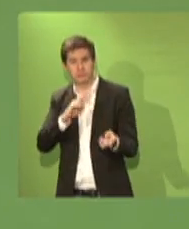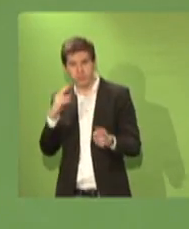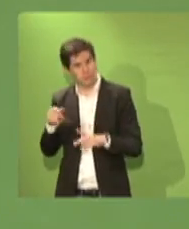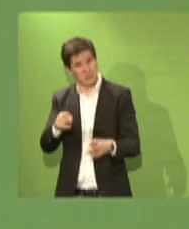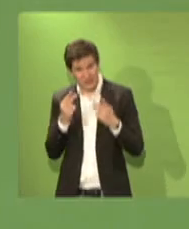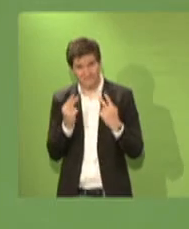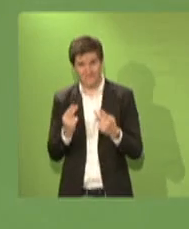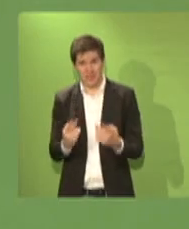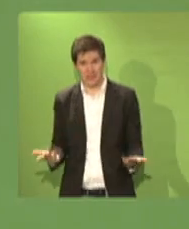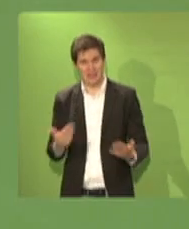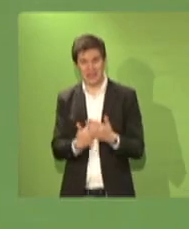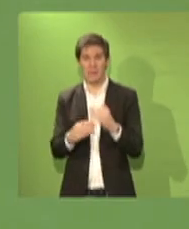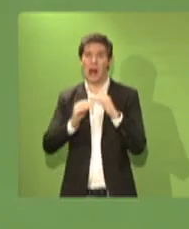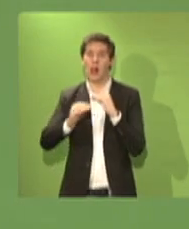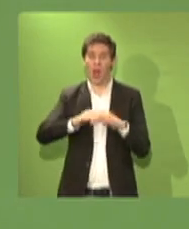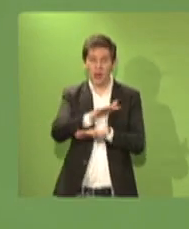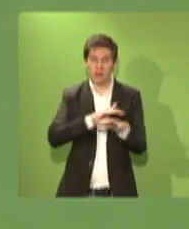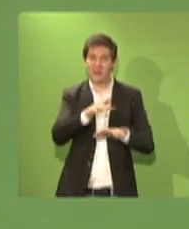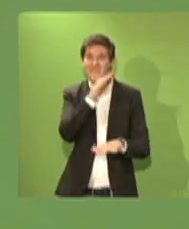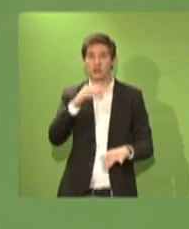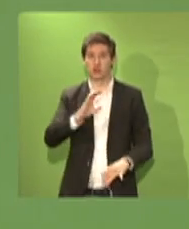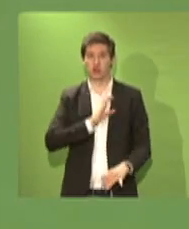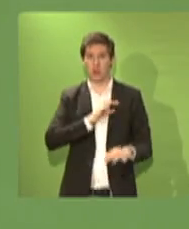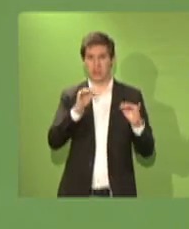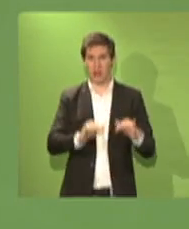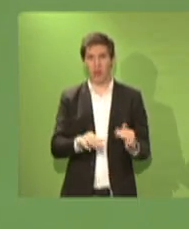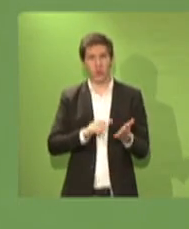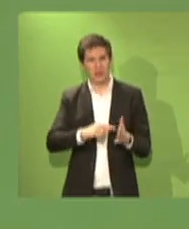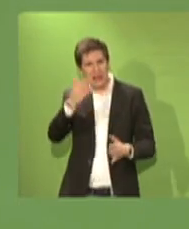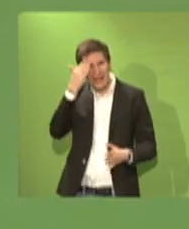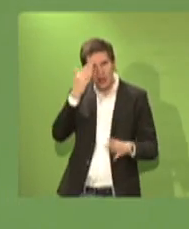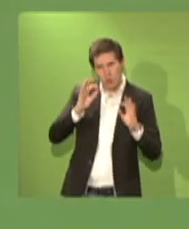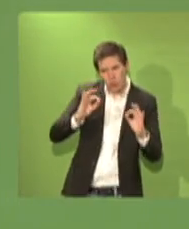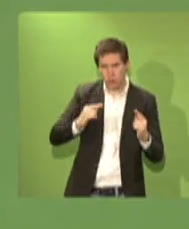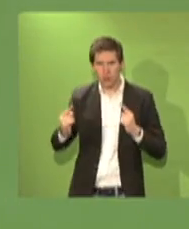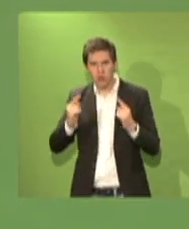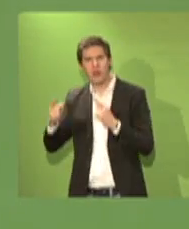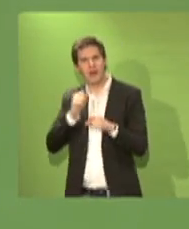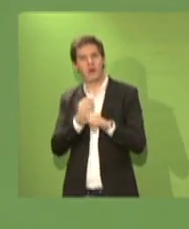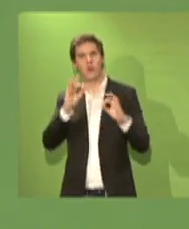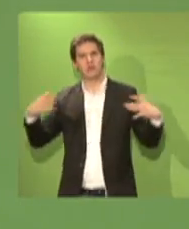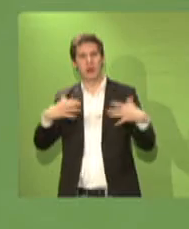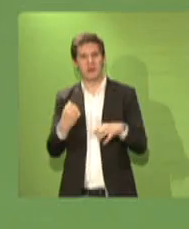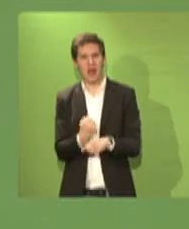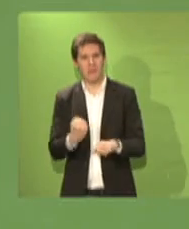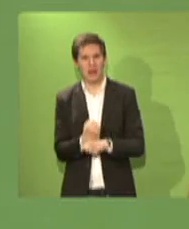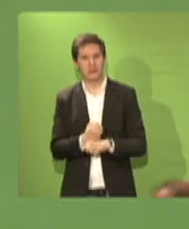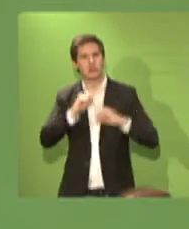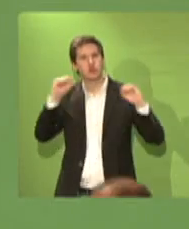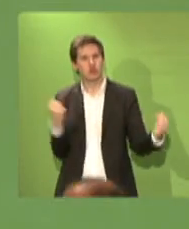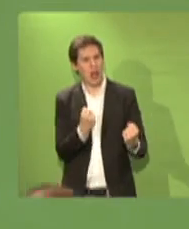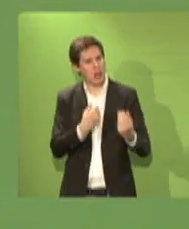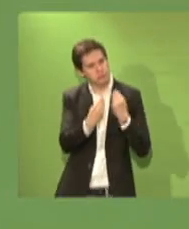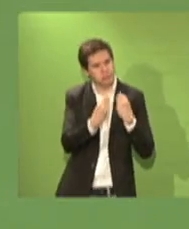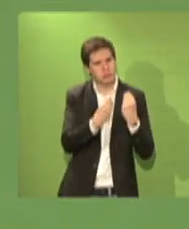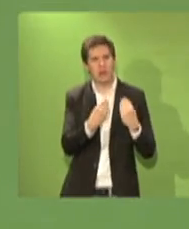in ländlichen Räumen besondere Chancen. Denn da, wo man sich kennt, kann man auch besser zusammenarbeiten. Da sind die Wege kürzer, da ist der